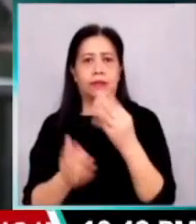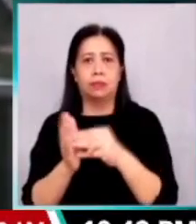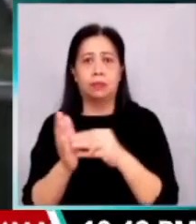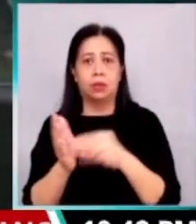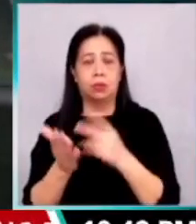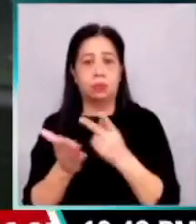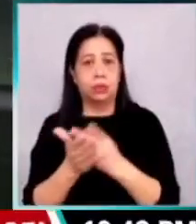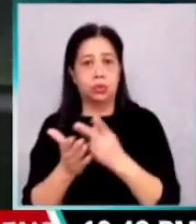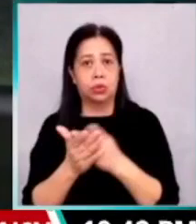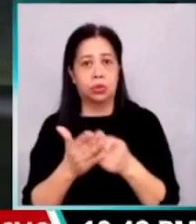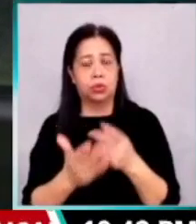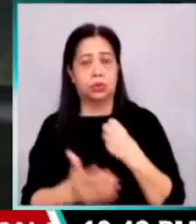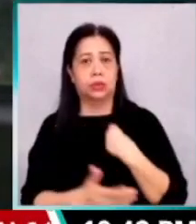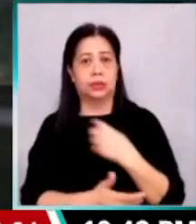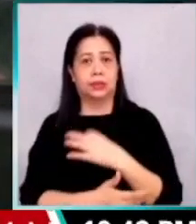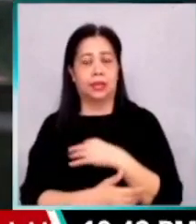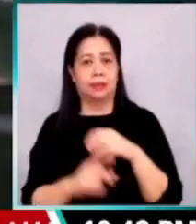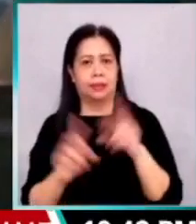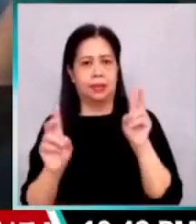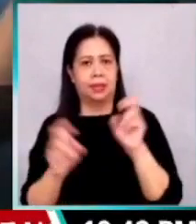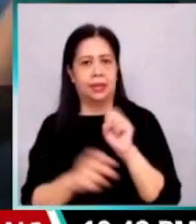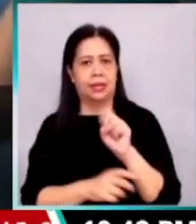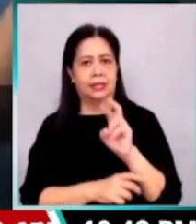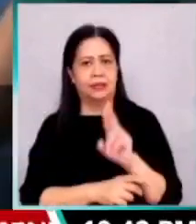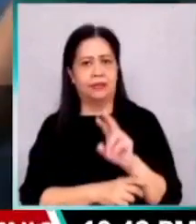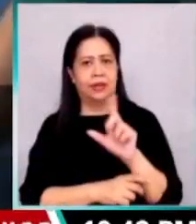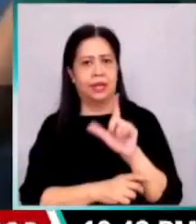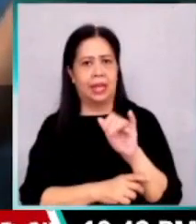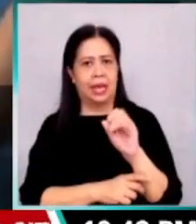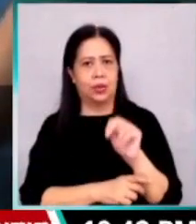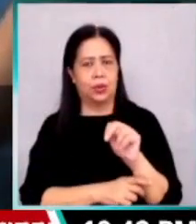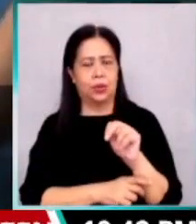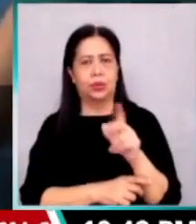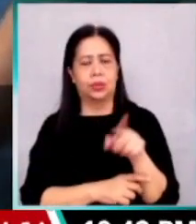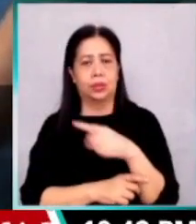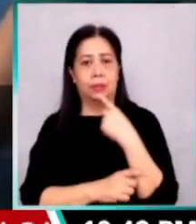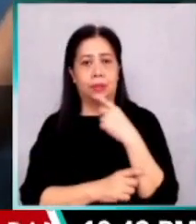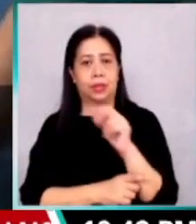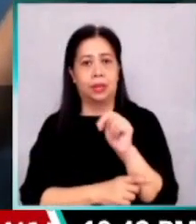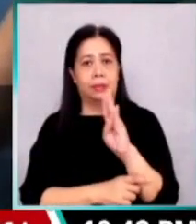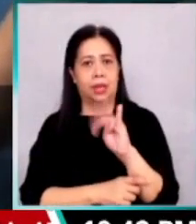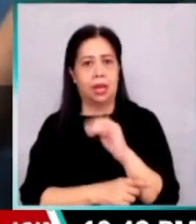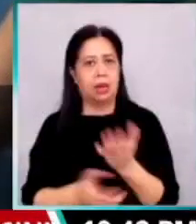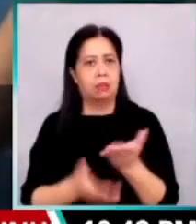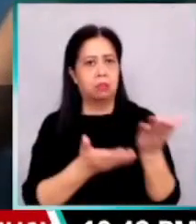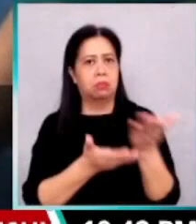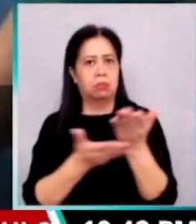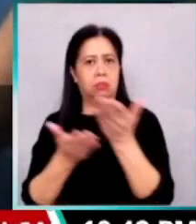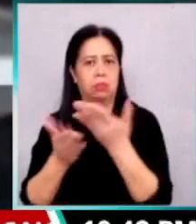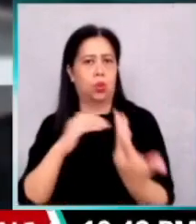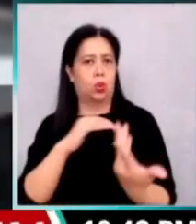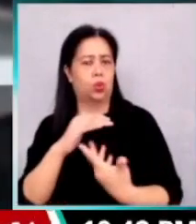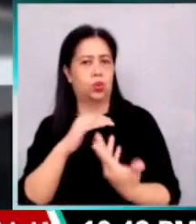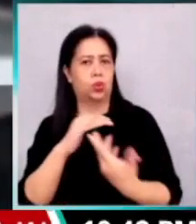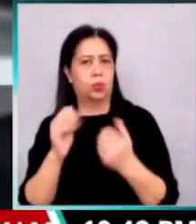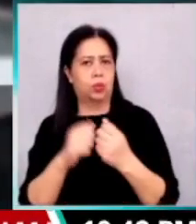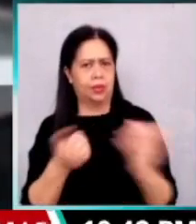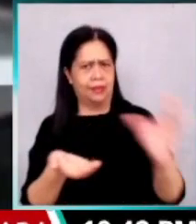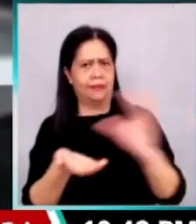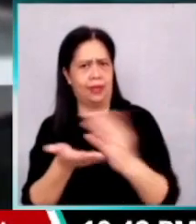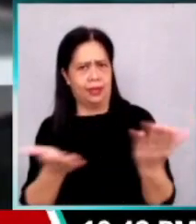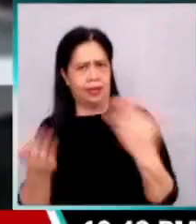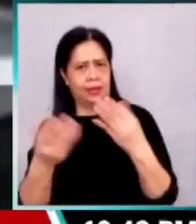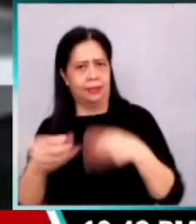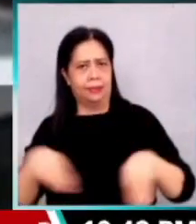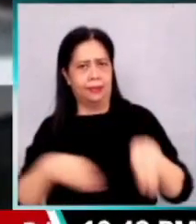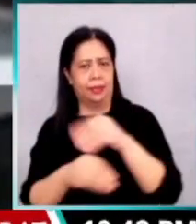staff ng kumpanyang Silver Lion Livestock Trading. Ayon sa NBI, inaalok ng kumpanya ang mga customer nila na mag-invest kapalit ng 30%